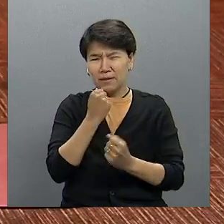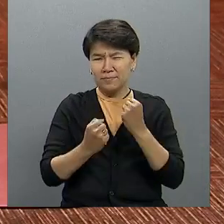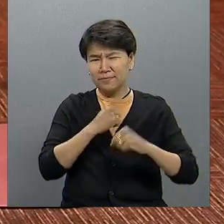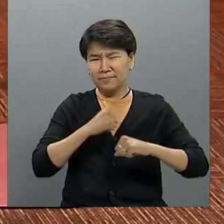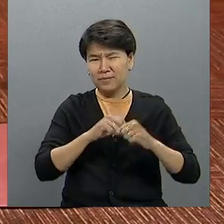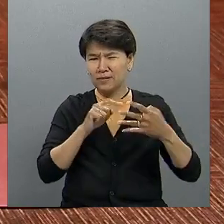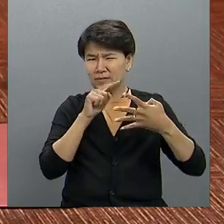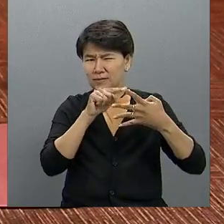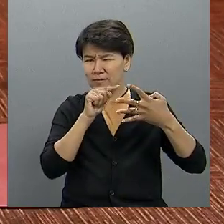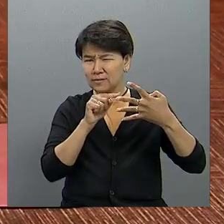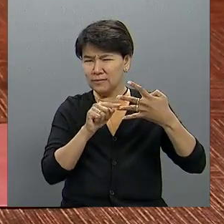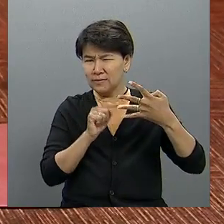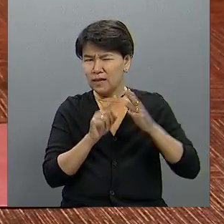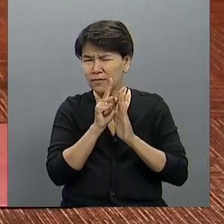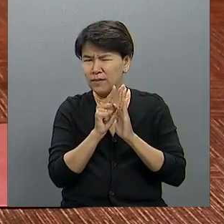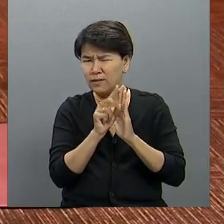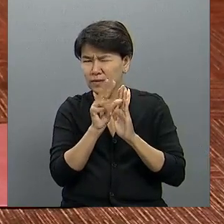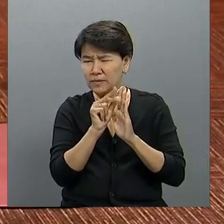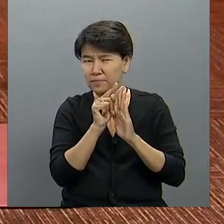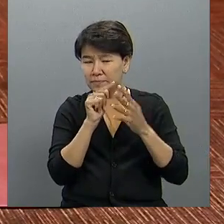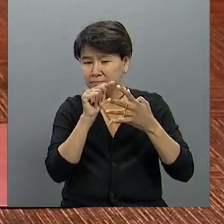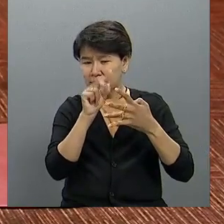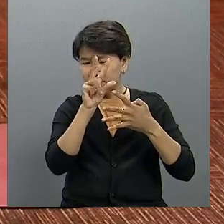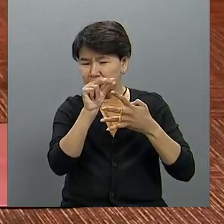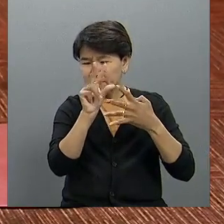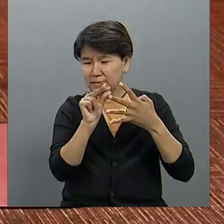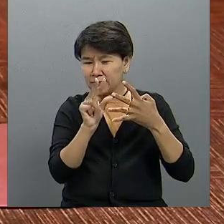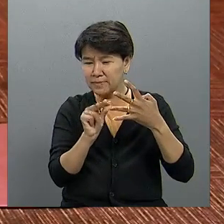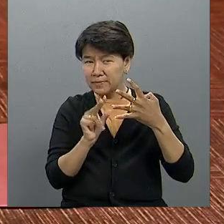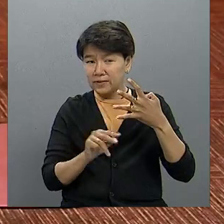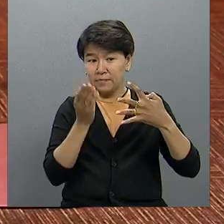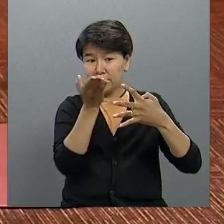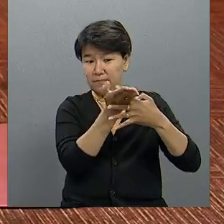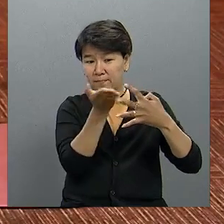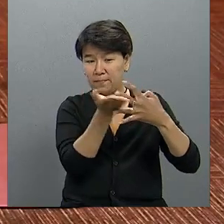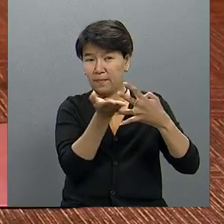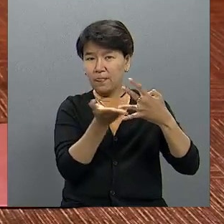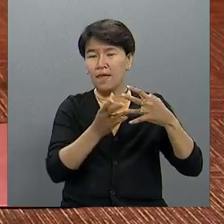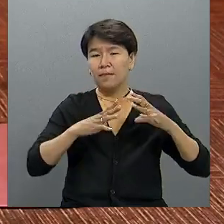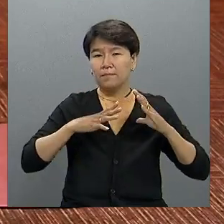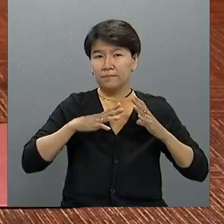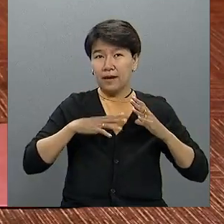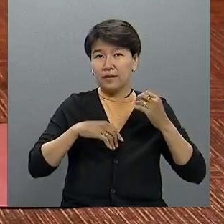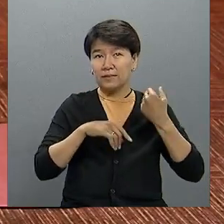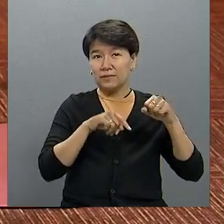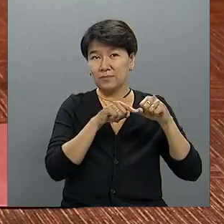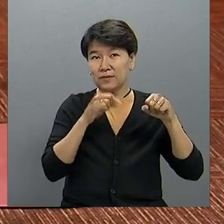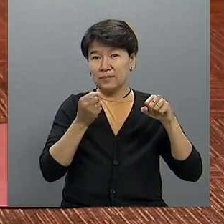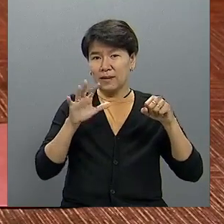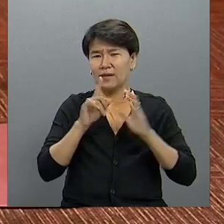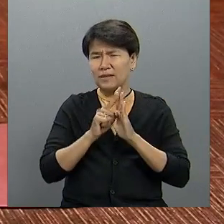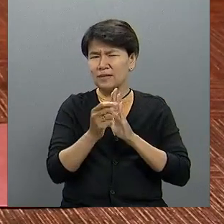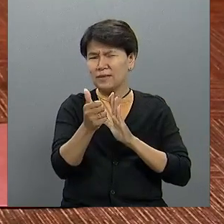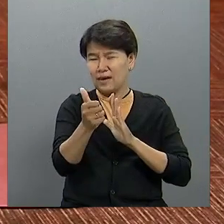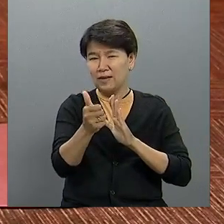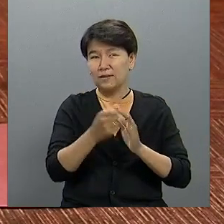านั้นแต่ว่าระหว่างพักในแต่ละท่านะคะอาจจะพักสักประมาณ10ถึง15วินาทีแล้วค่อยทำท่าต่อไปนะทำไม่ครบ